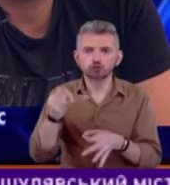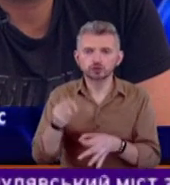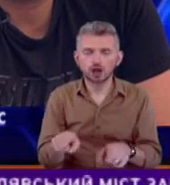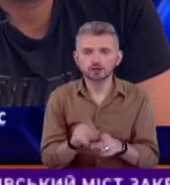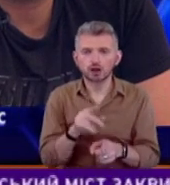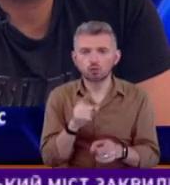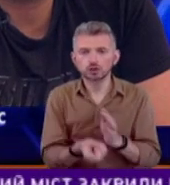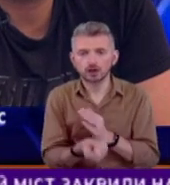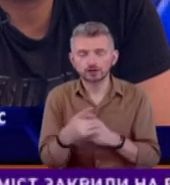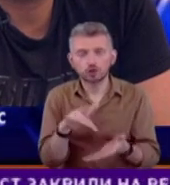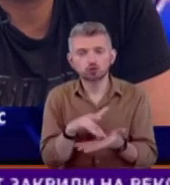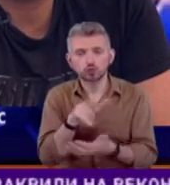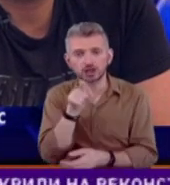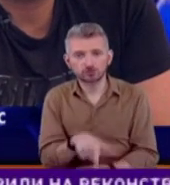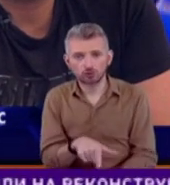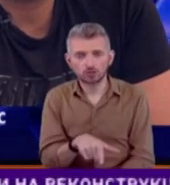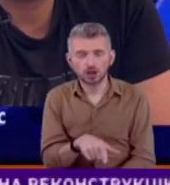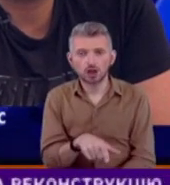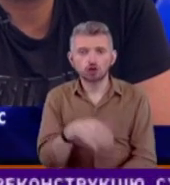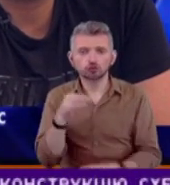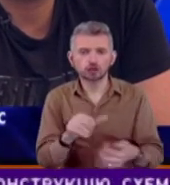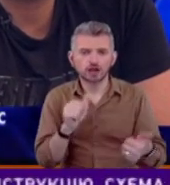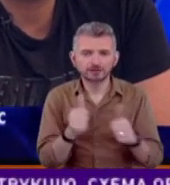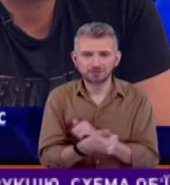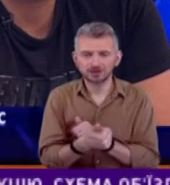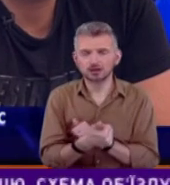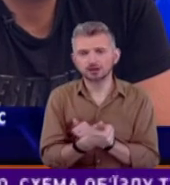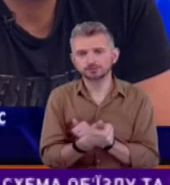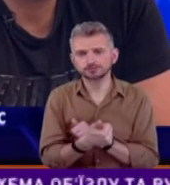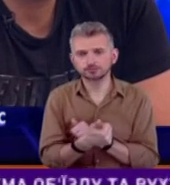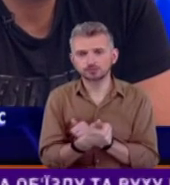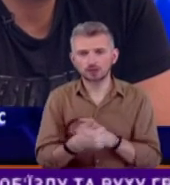оказался туристом, заменила на